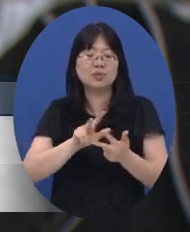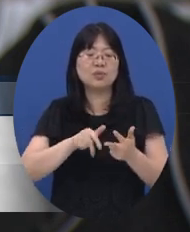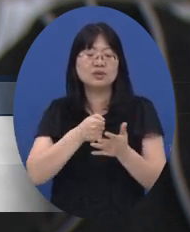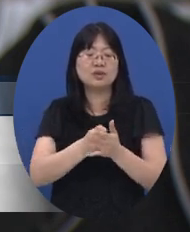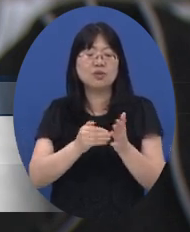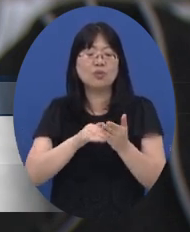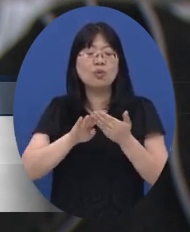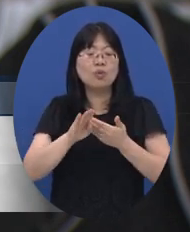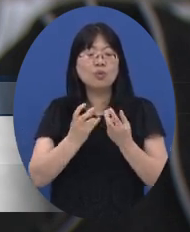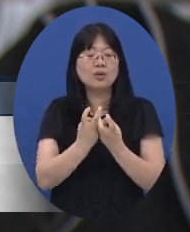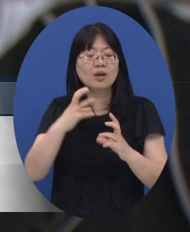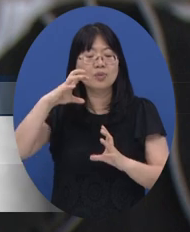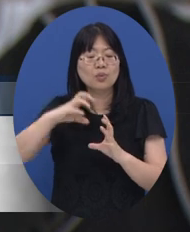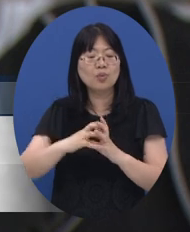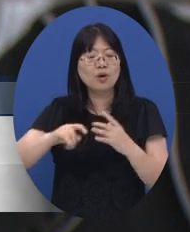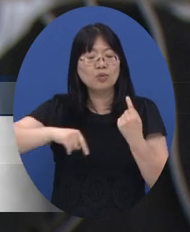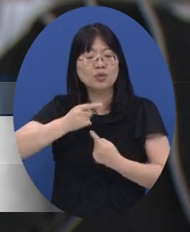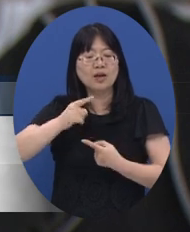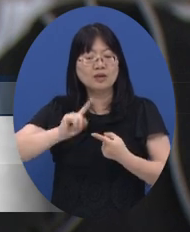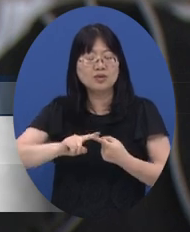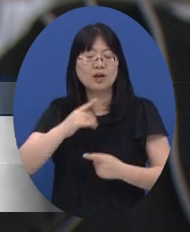know how to